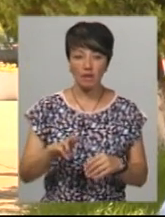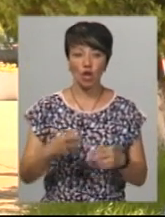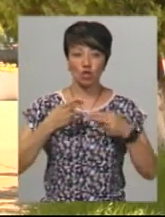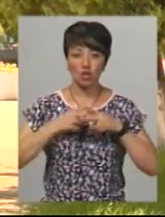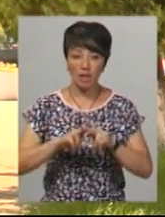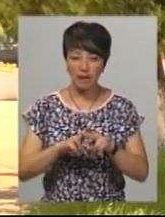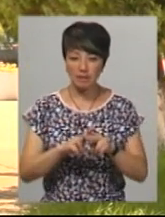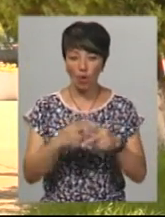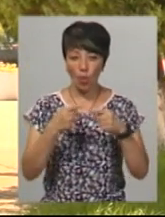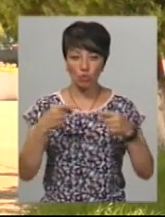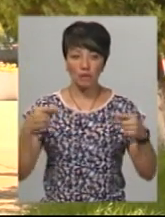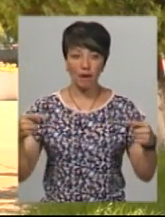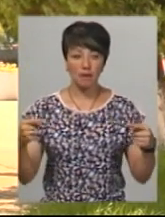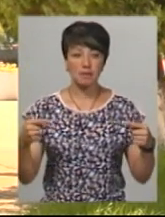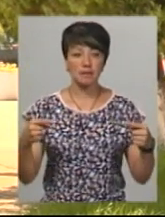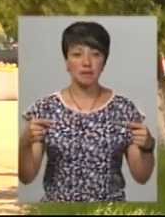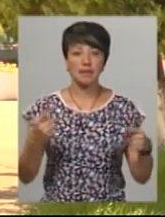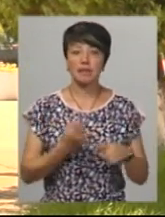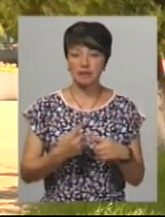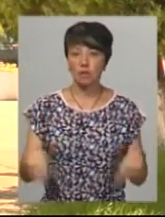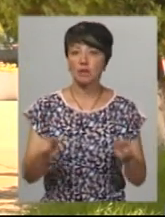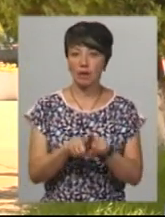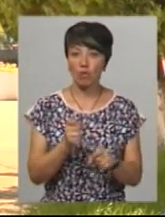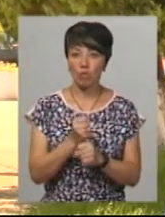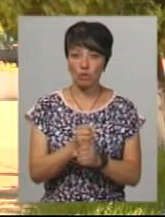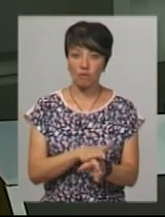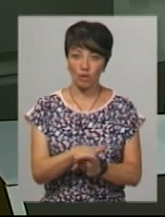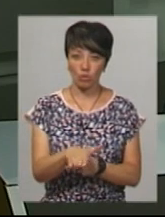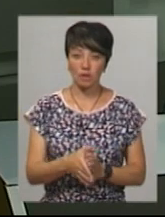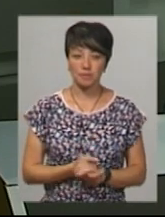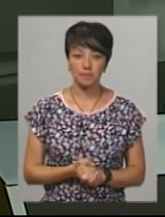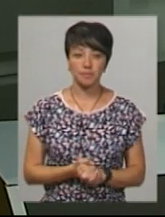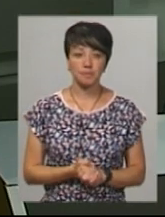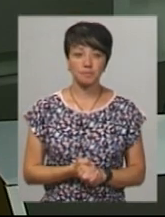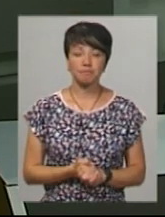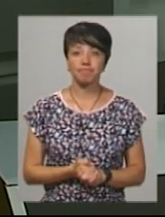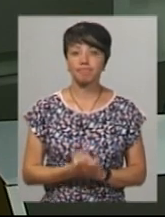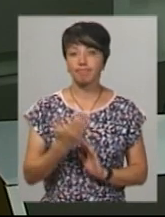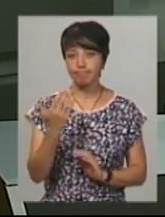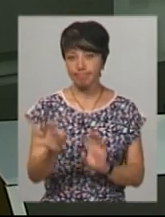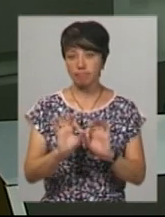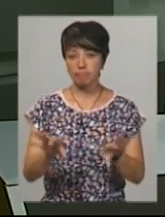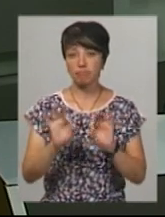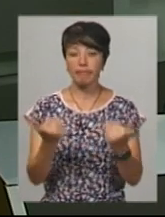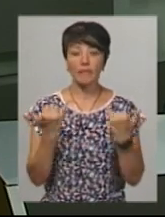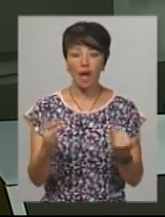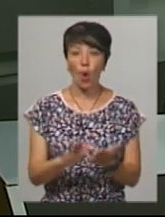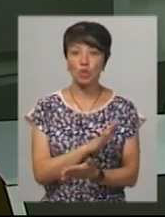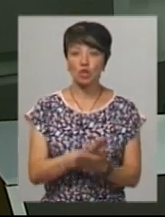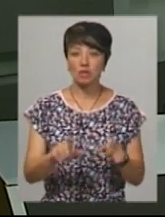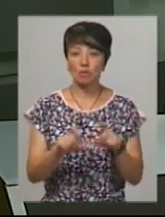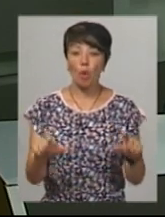інженерні комунікації. Оце такі от роботи проведені. За словами Олега Ліщинського, наразі очисні